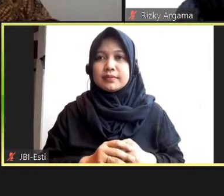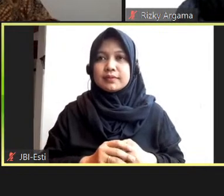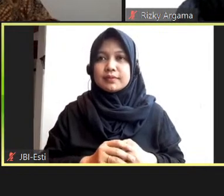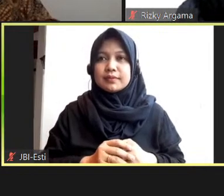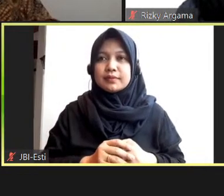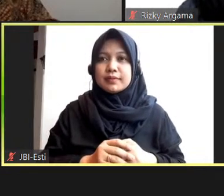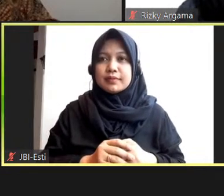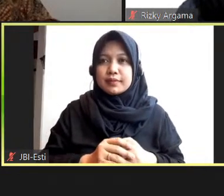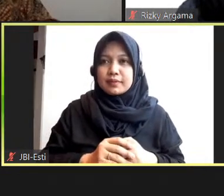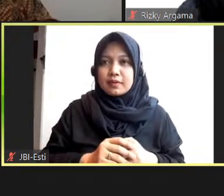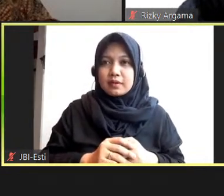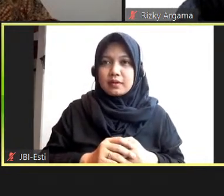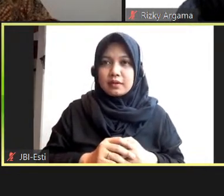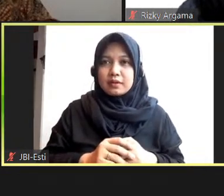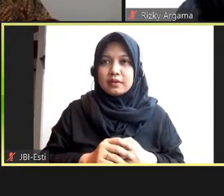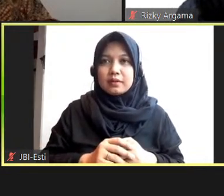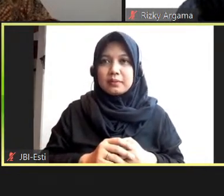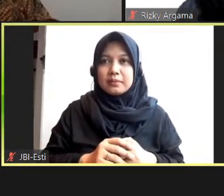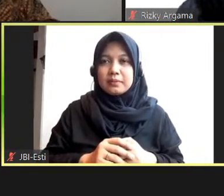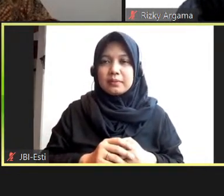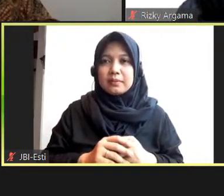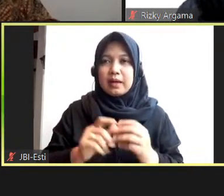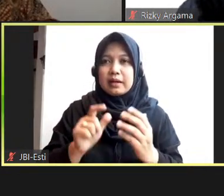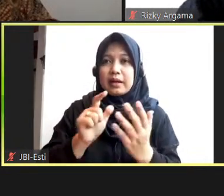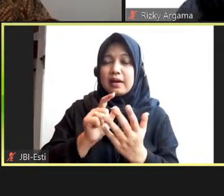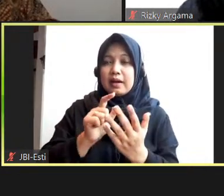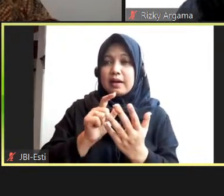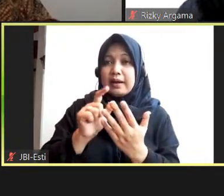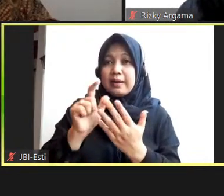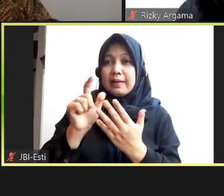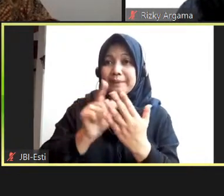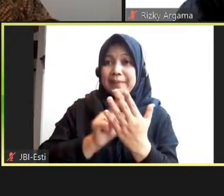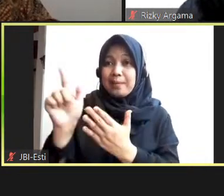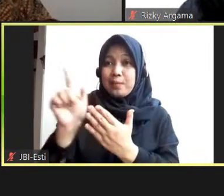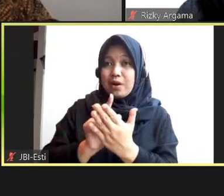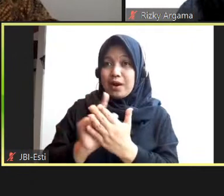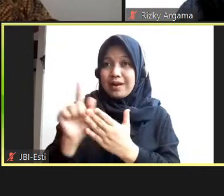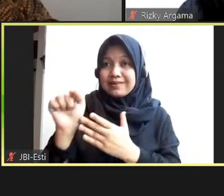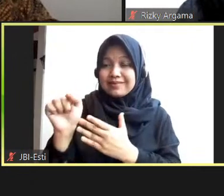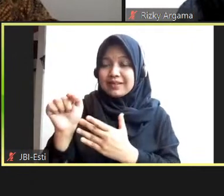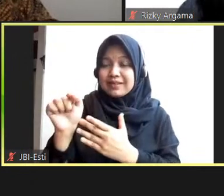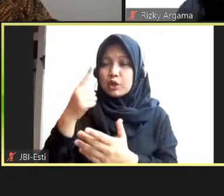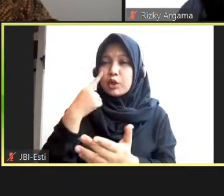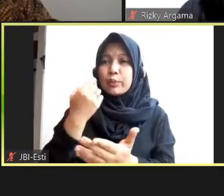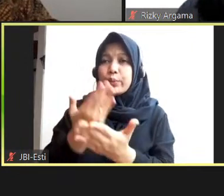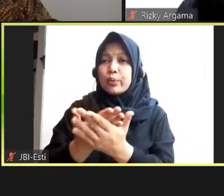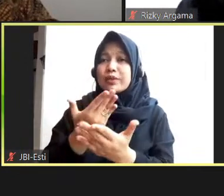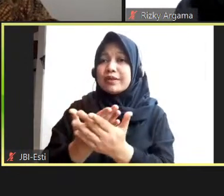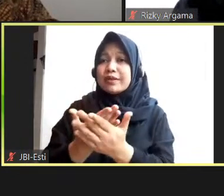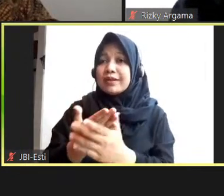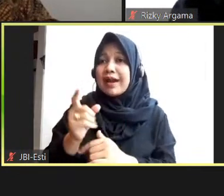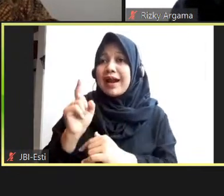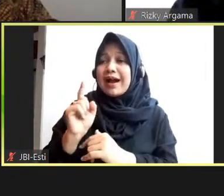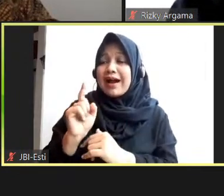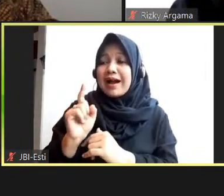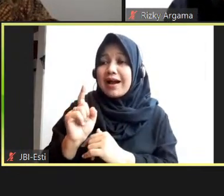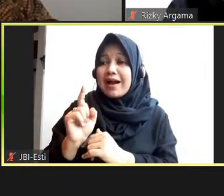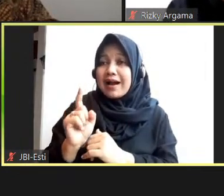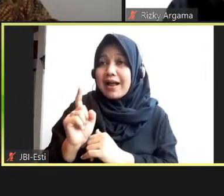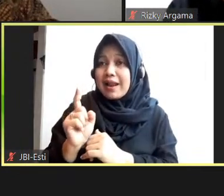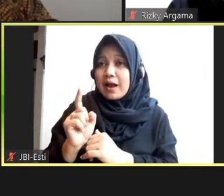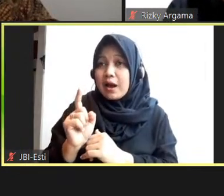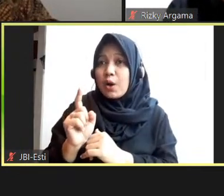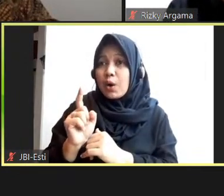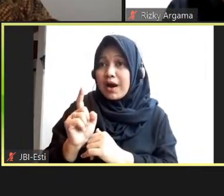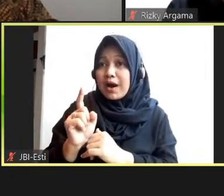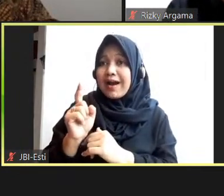pelaporan tersebut memang menjadi sebuah penanda bahwa ketika insiden serangan